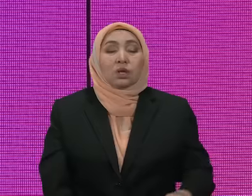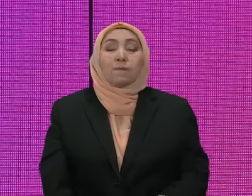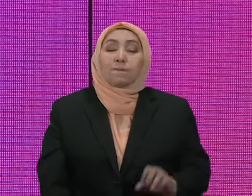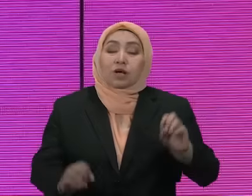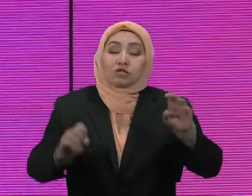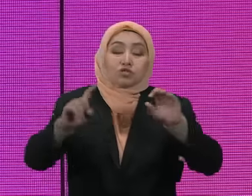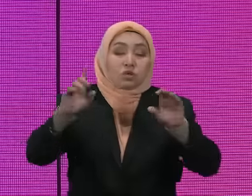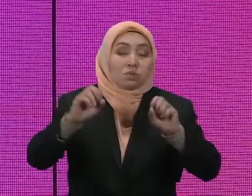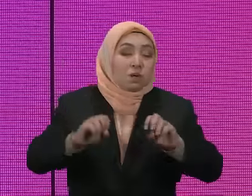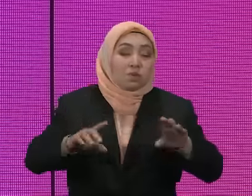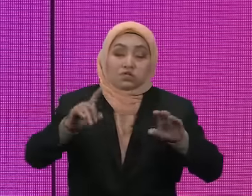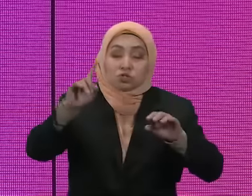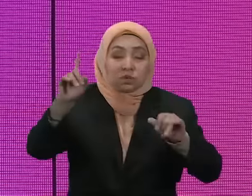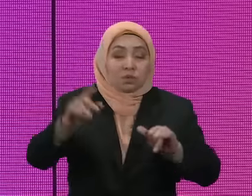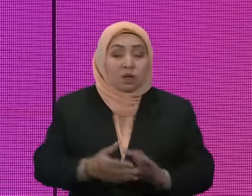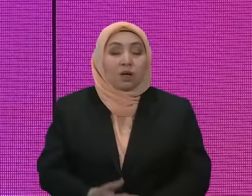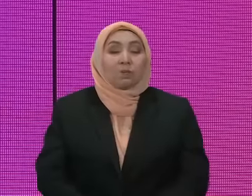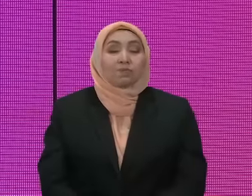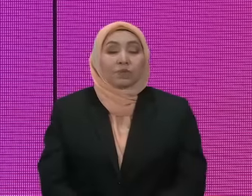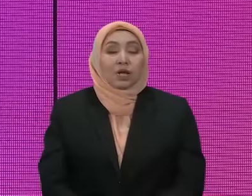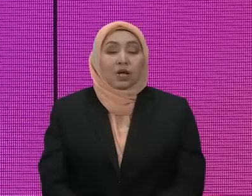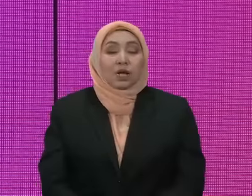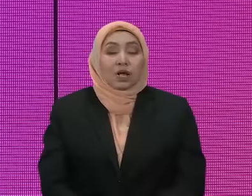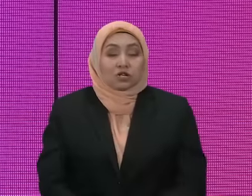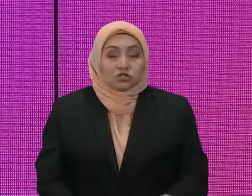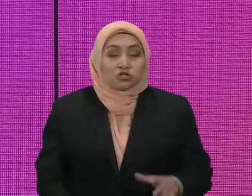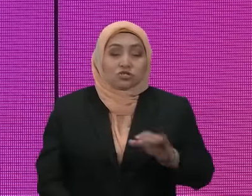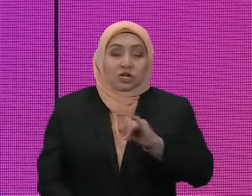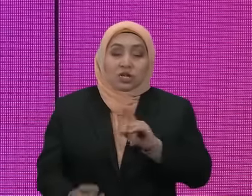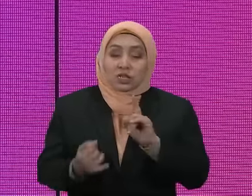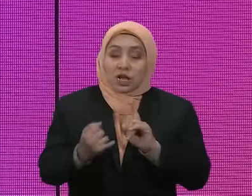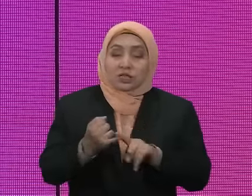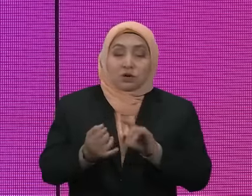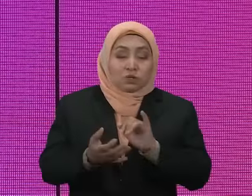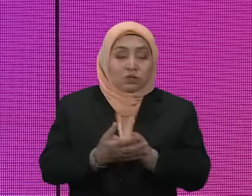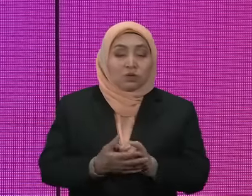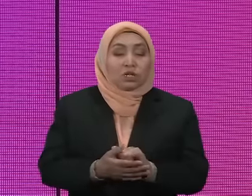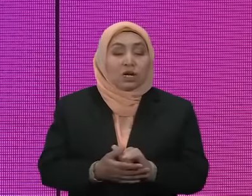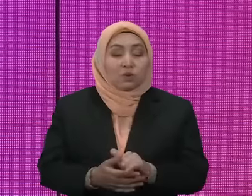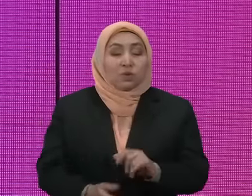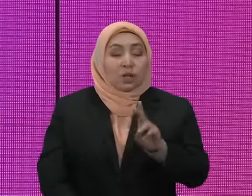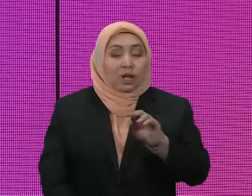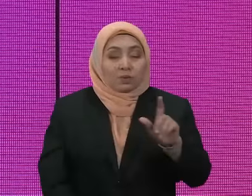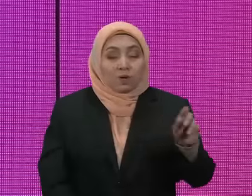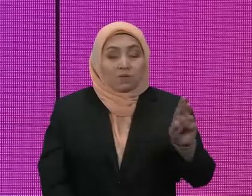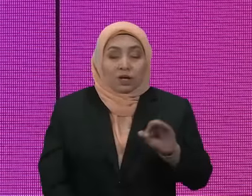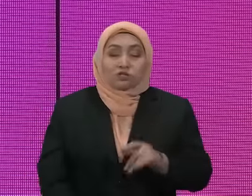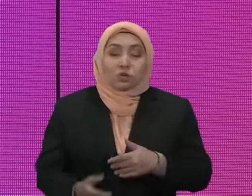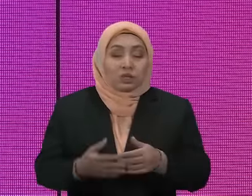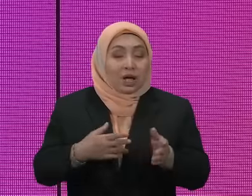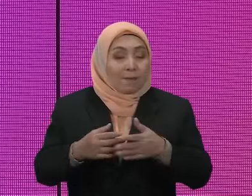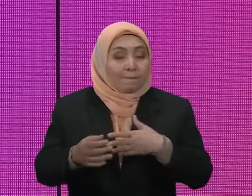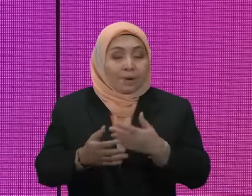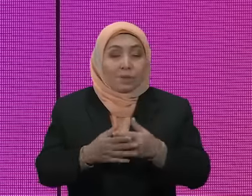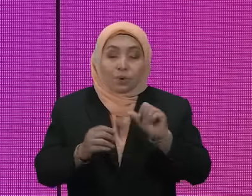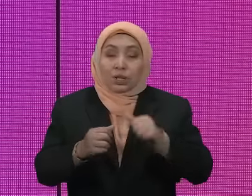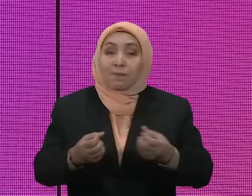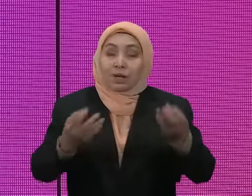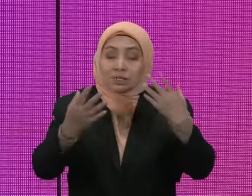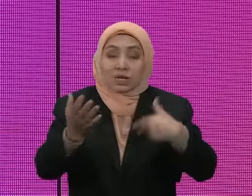Masya-Allah, masya-Allah, tabarakallah. Kita saya ingat yang tiga akhir tu je ustaz dulu. Ulaikumul faizun, tak apa. Boleh banyakkan